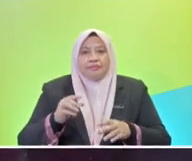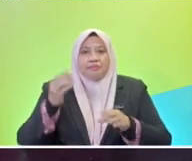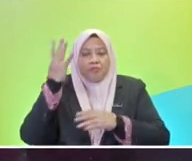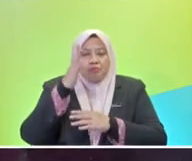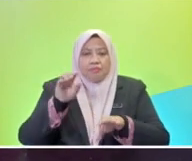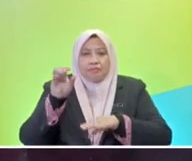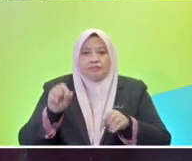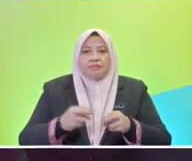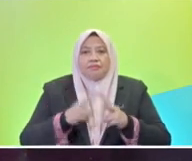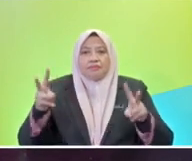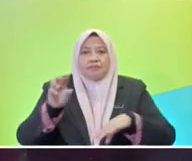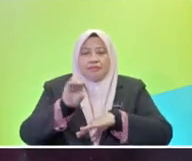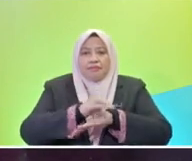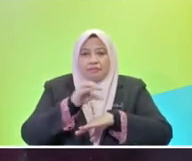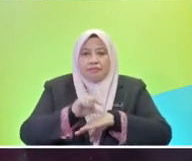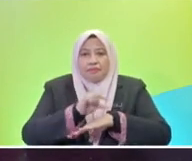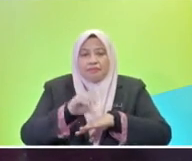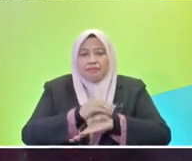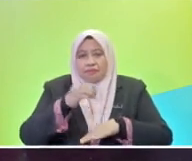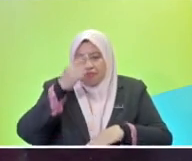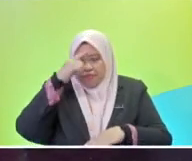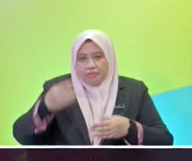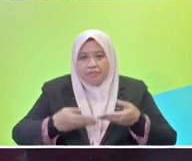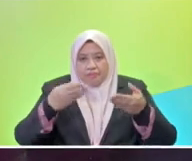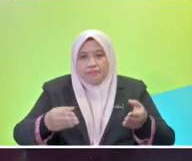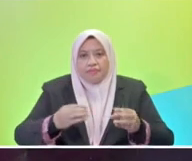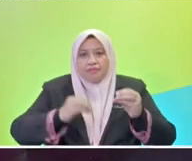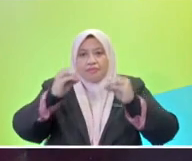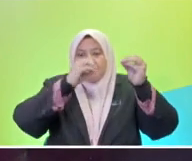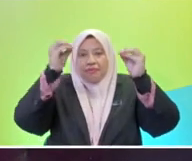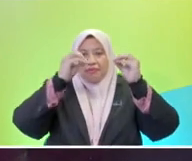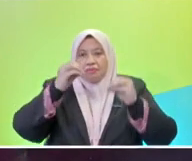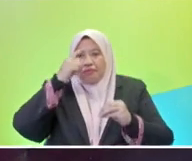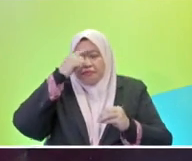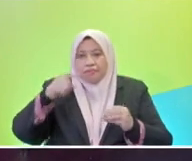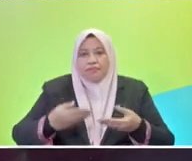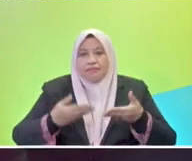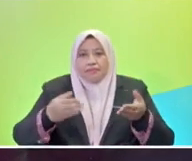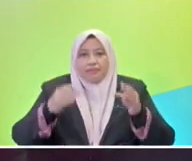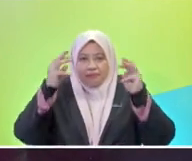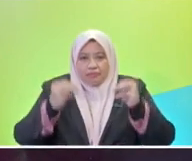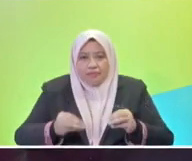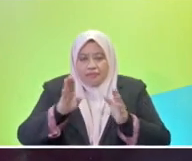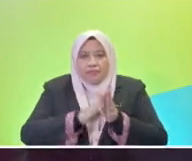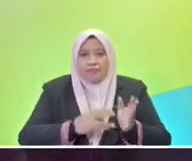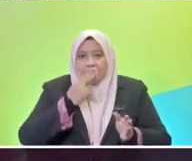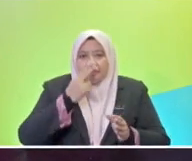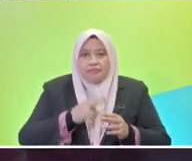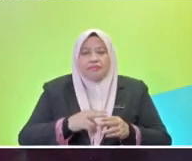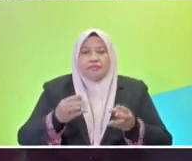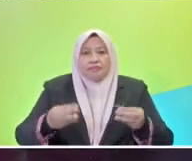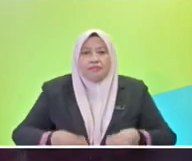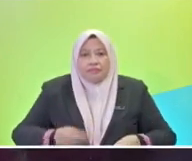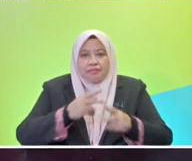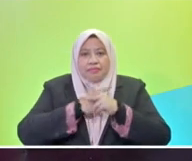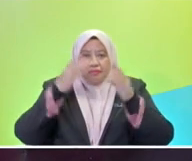kita membekalkan gas oksigen untuk kita bernafas. Okey, terima kasih banyak-banyak kepada Cikgu Noraini